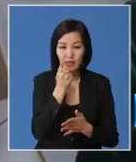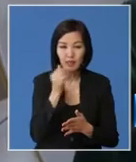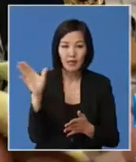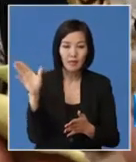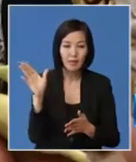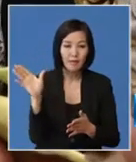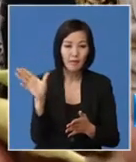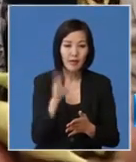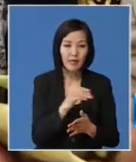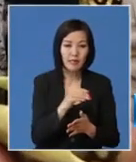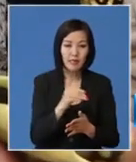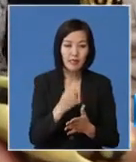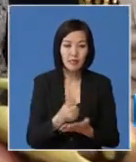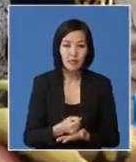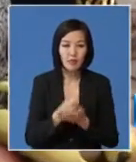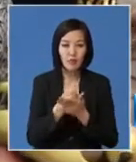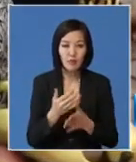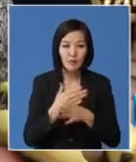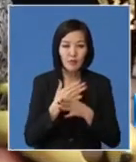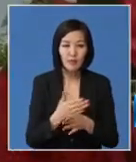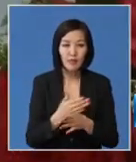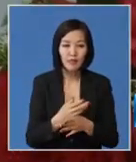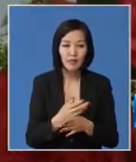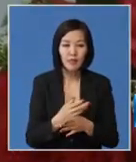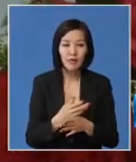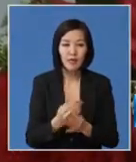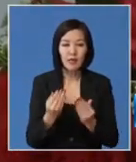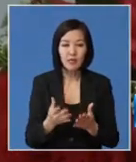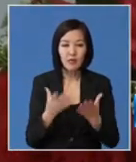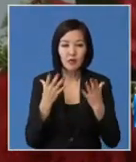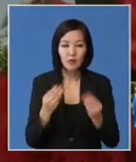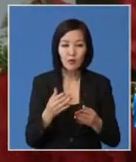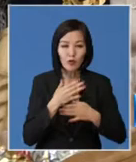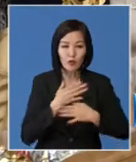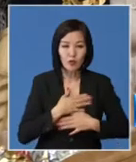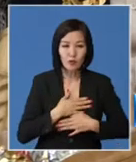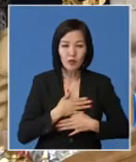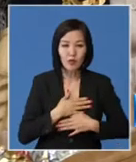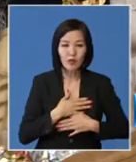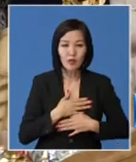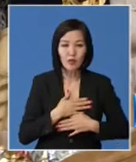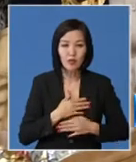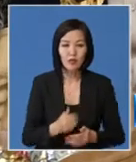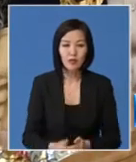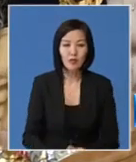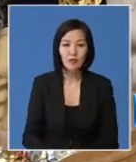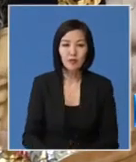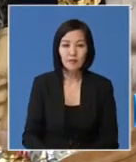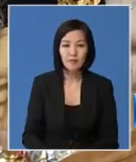емдеп жалғыздығына демеу тапқан бұл жұп осы күндеріне шүкіршілік етеді.